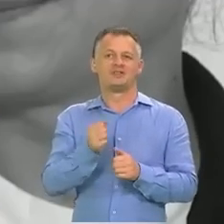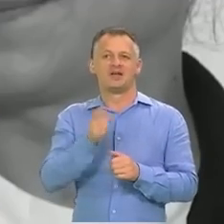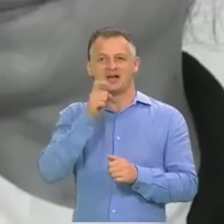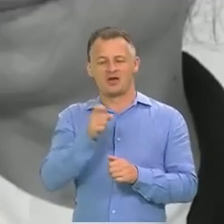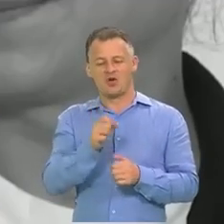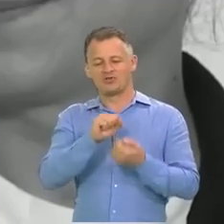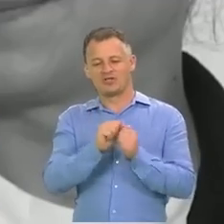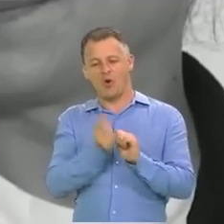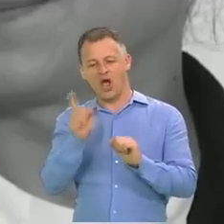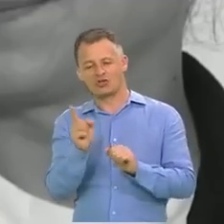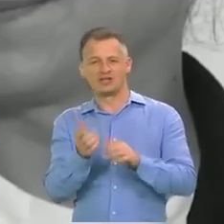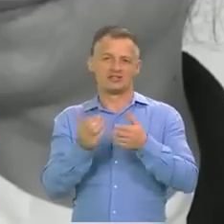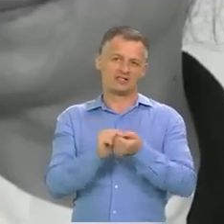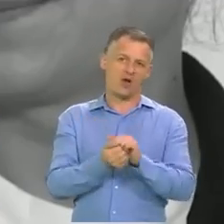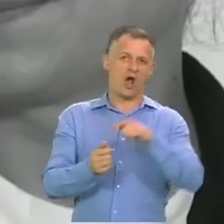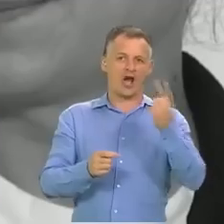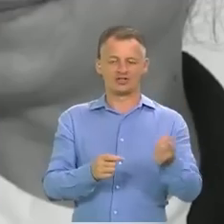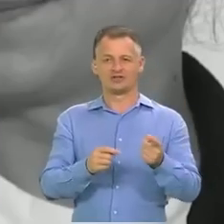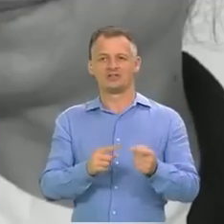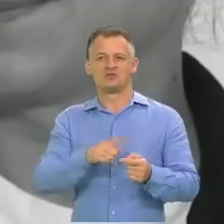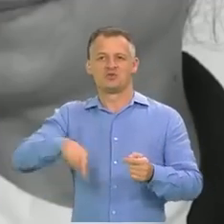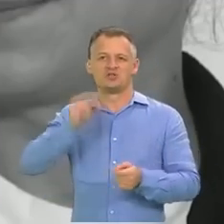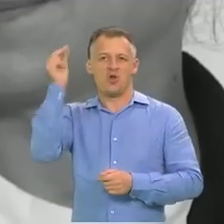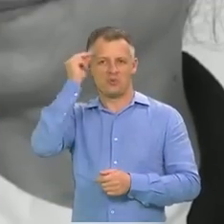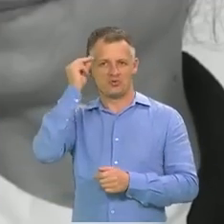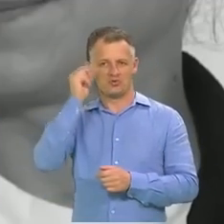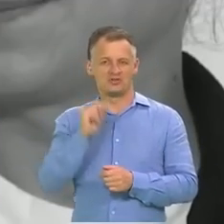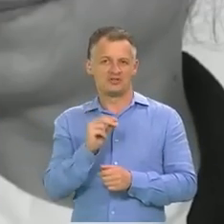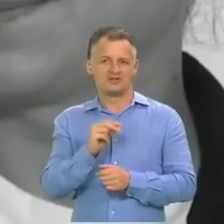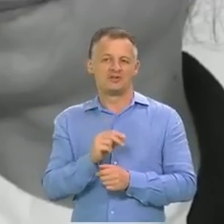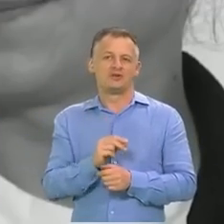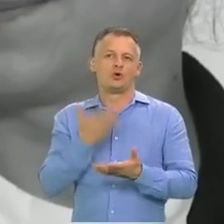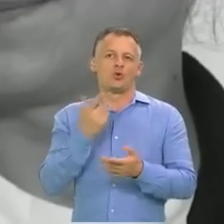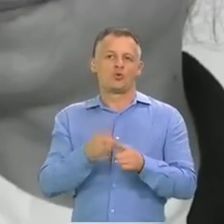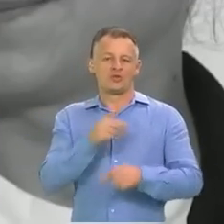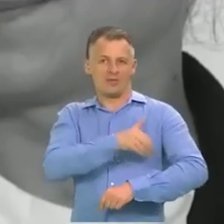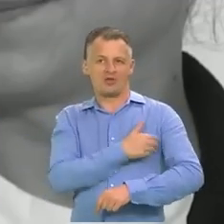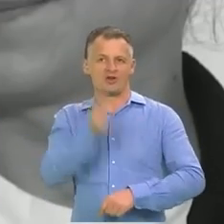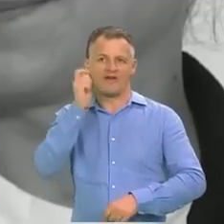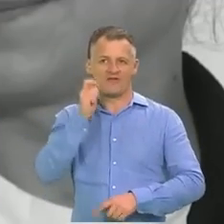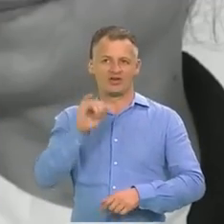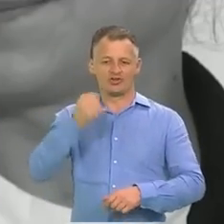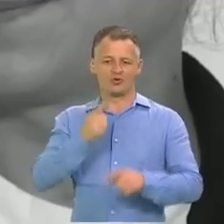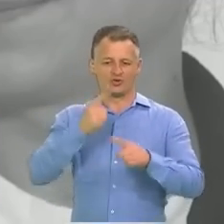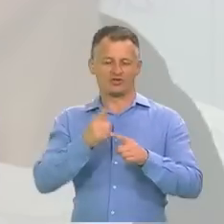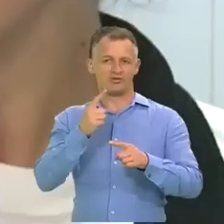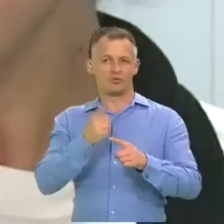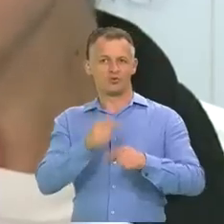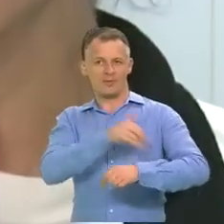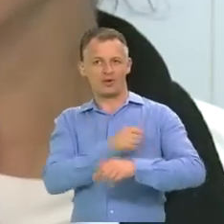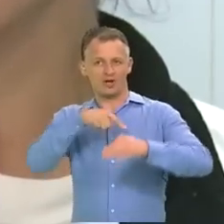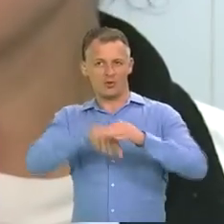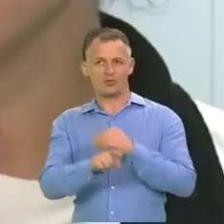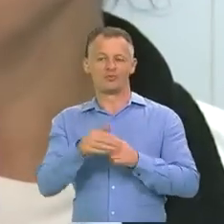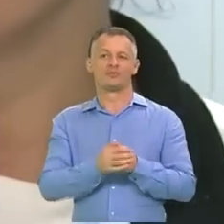așa. Ne suntem obișnuiți să ne acomodăm, de fapt, și cu temperatura de afară și cu temperatura dinăuntru. Ne